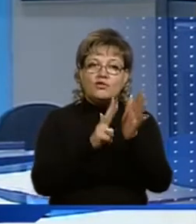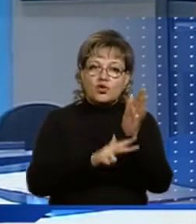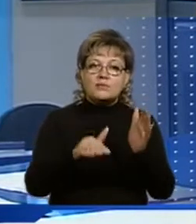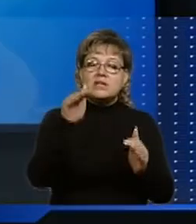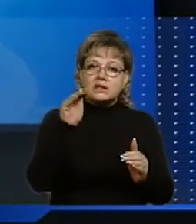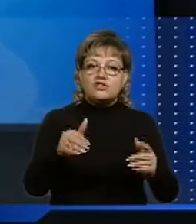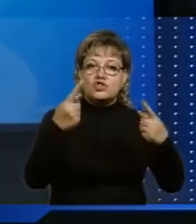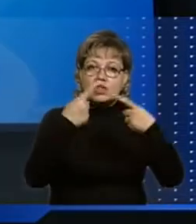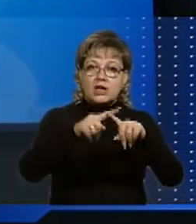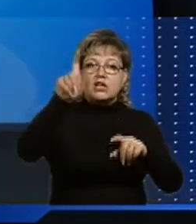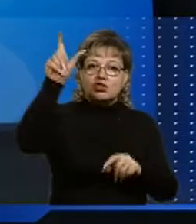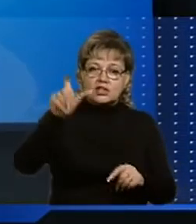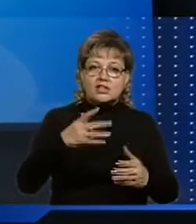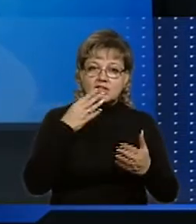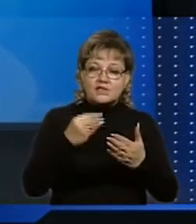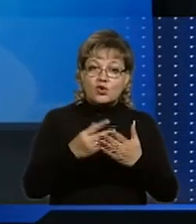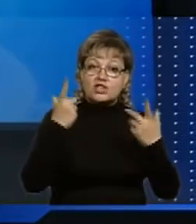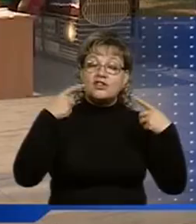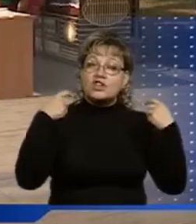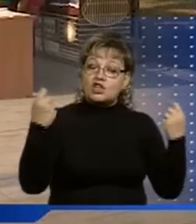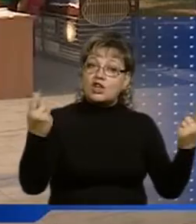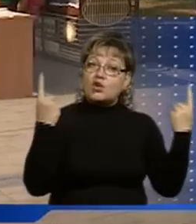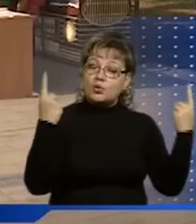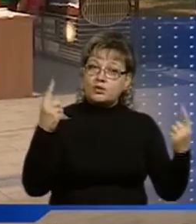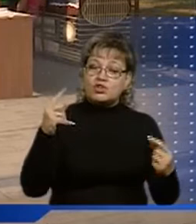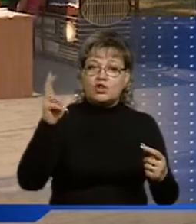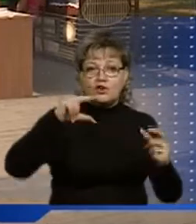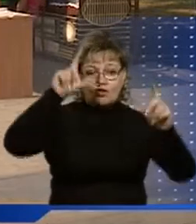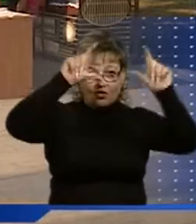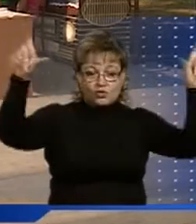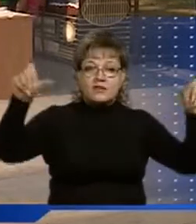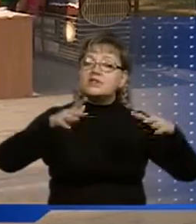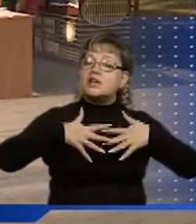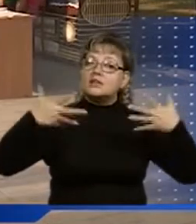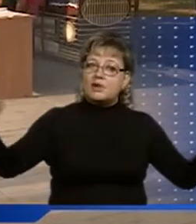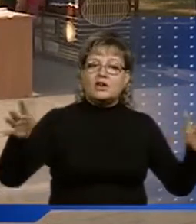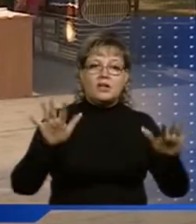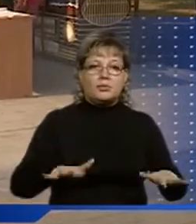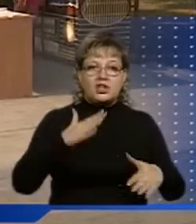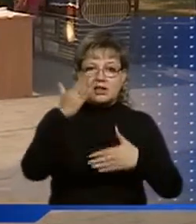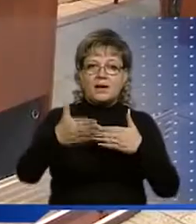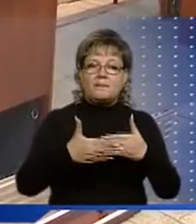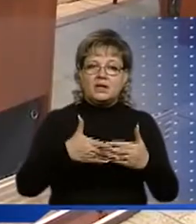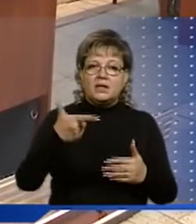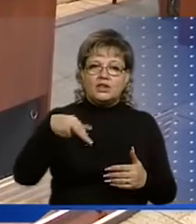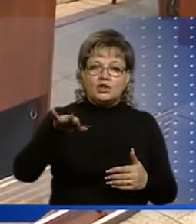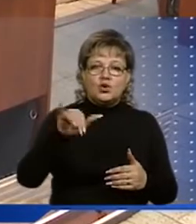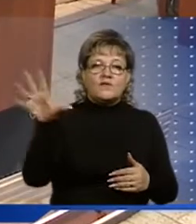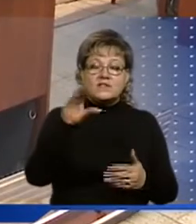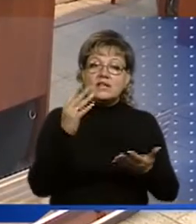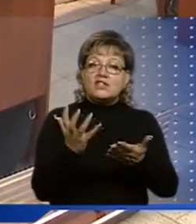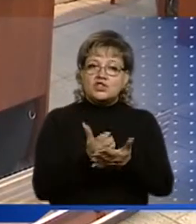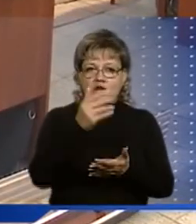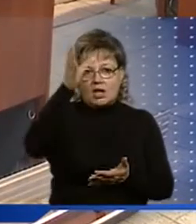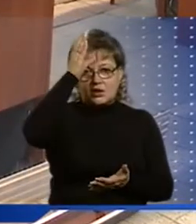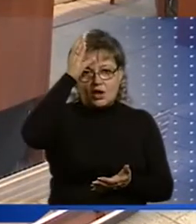тысяч инженеров. Свой день рождения один из крупнейших вузов страны отметил с размахом на площадке перед ДГТУ все достижения науки